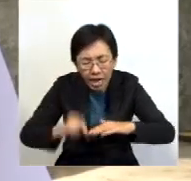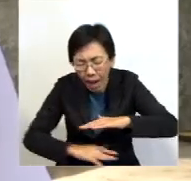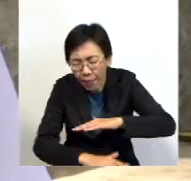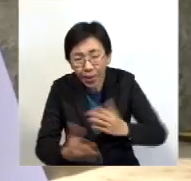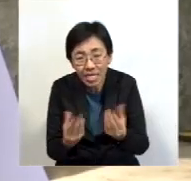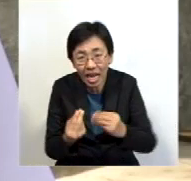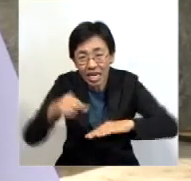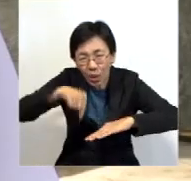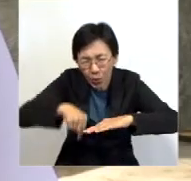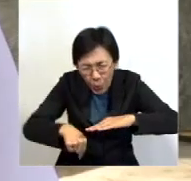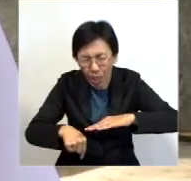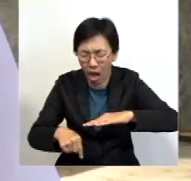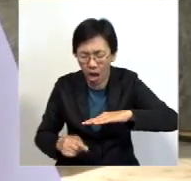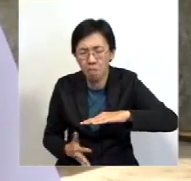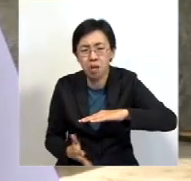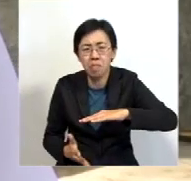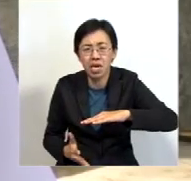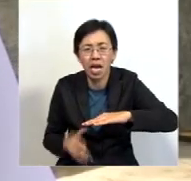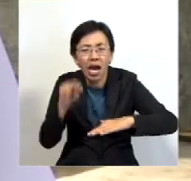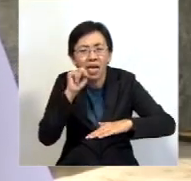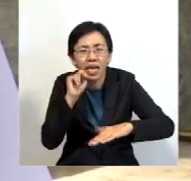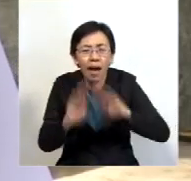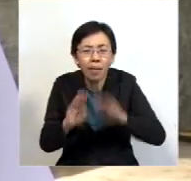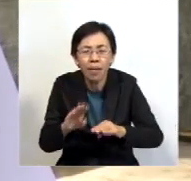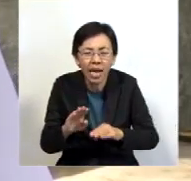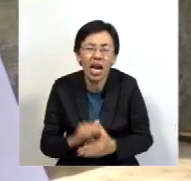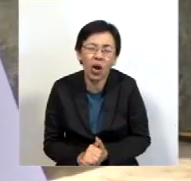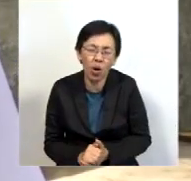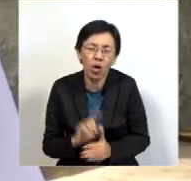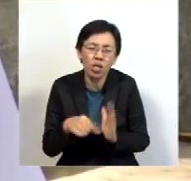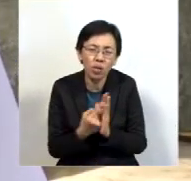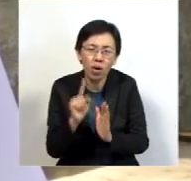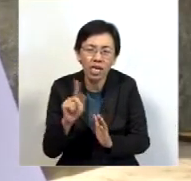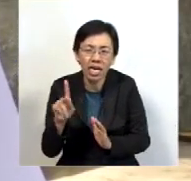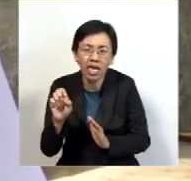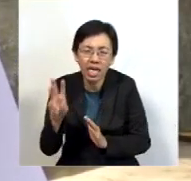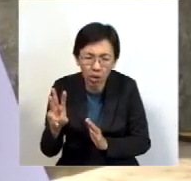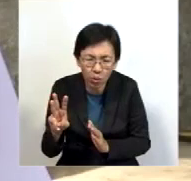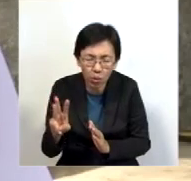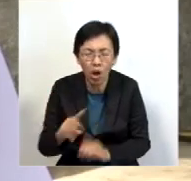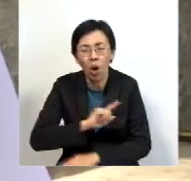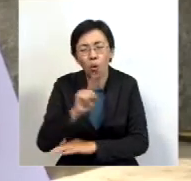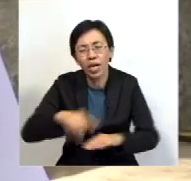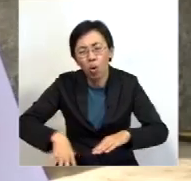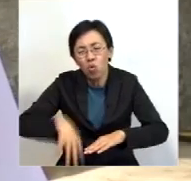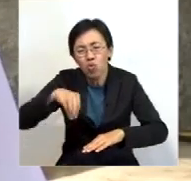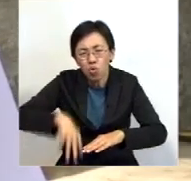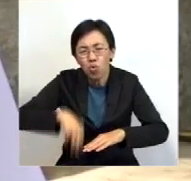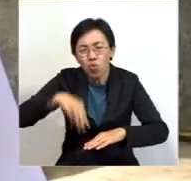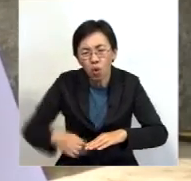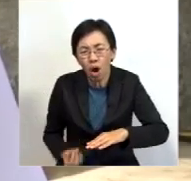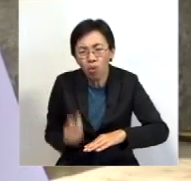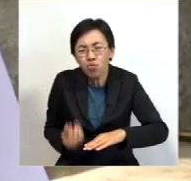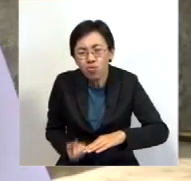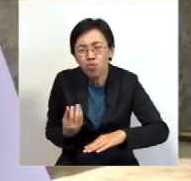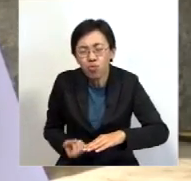ลองขุดไปนั่นแหละแต่ว่าได้น้ำแค่1คิวต่อชั่วโมงแต่วันหนึ่งก็สูบได้แค่5คิวก็มันก็ไม่พอใช้ครับผ